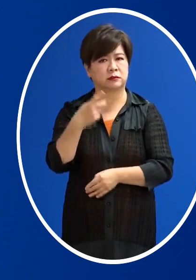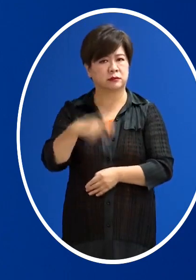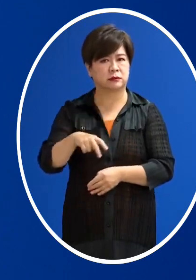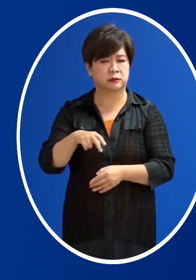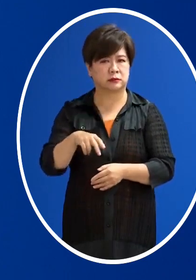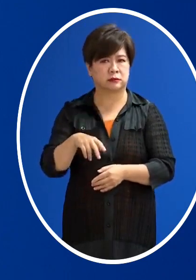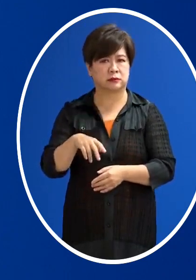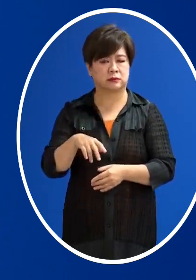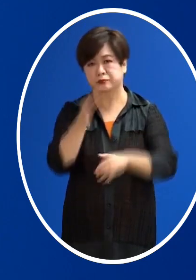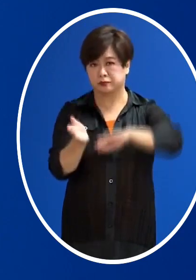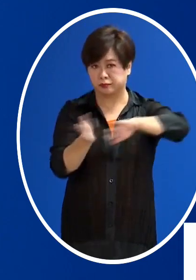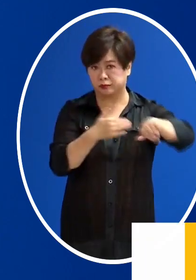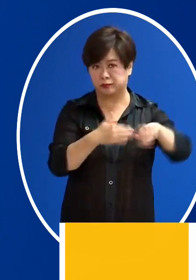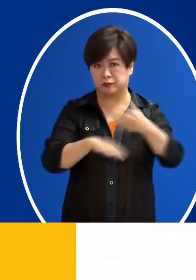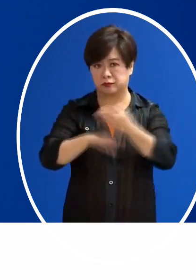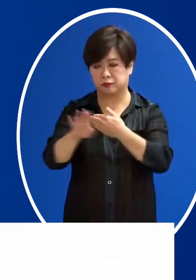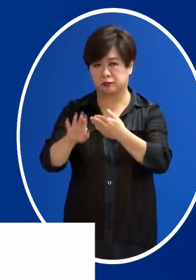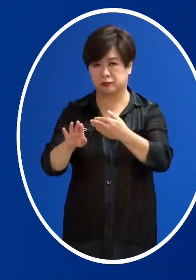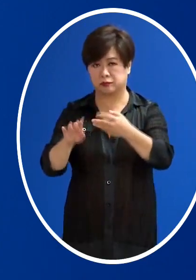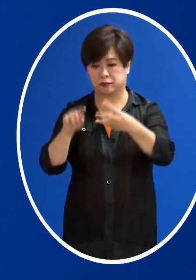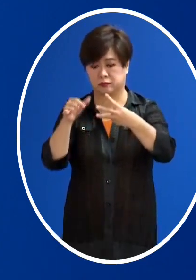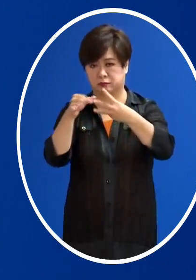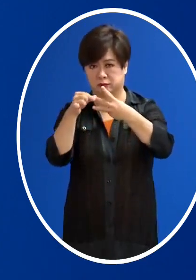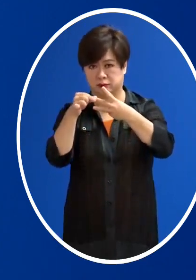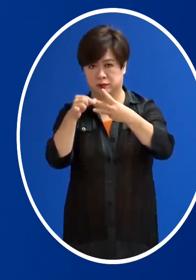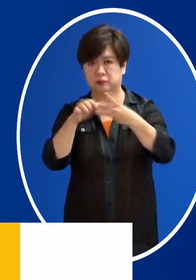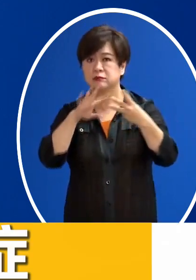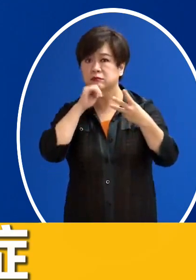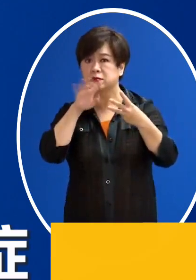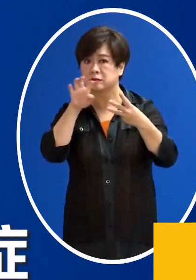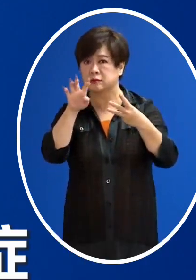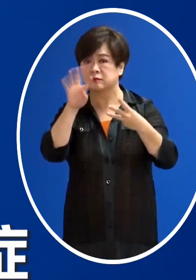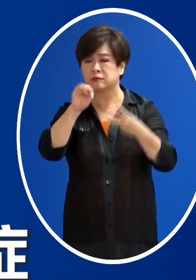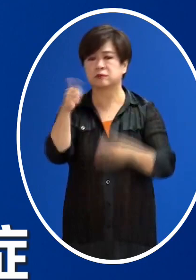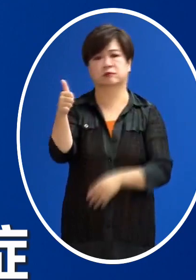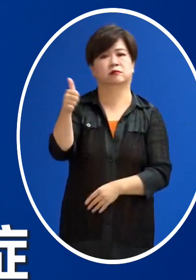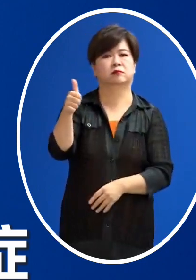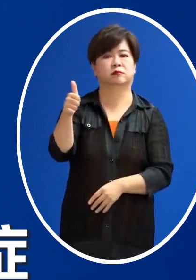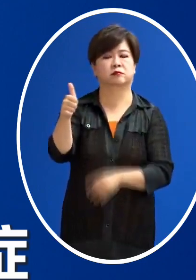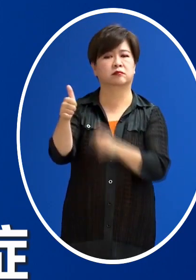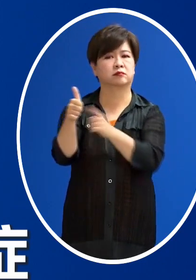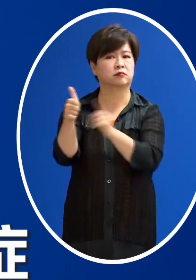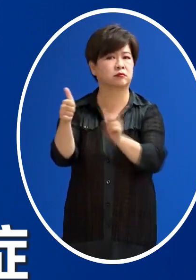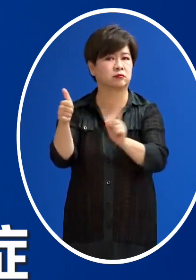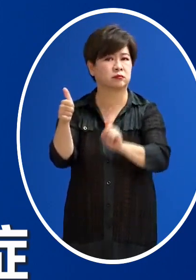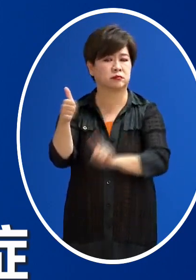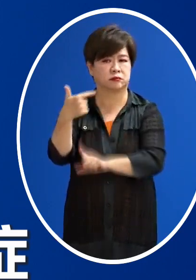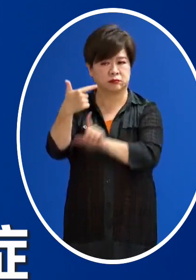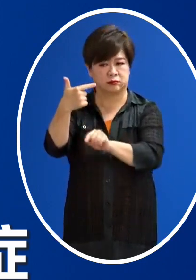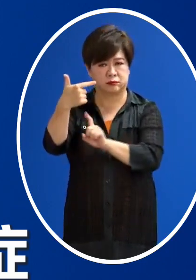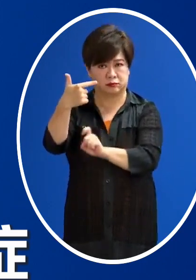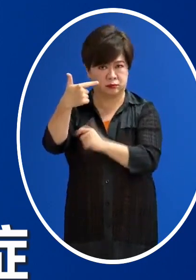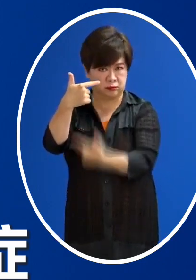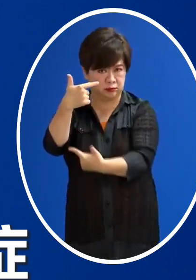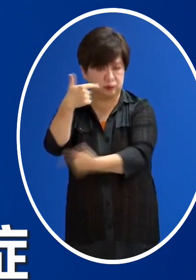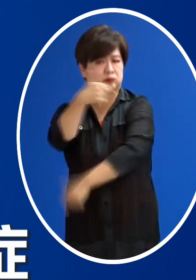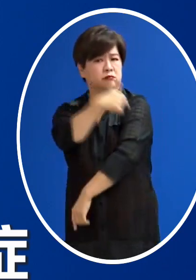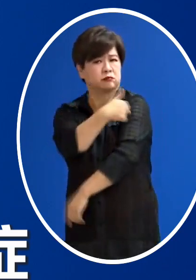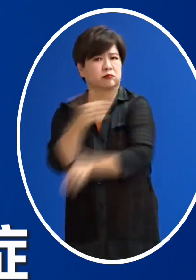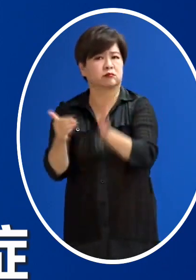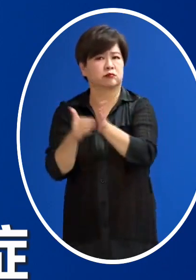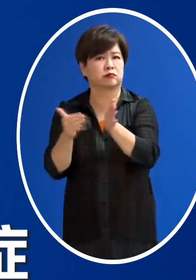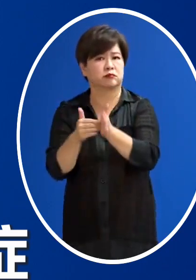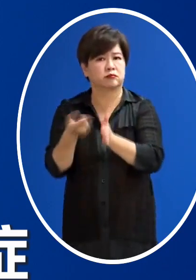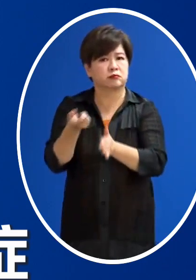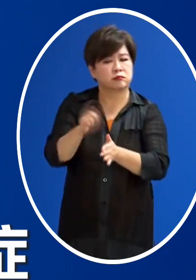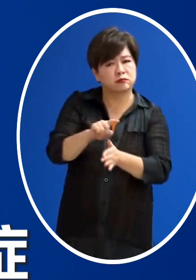行解剖啊。另外1例是也是40几岁的男性啊，他是在6月16号接种，那19号